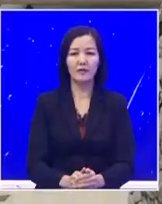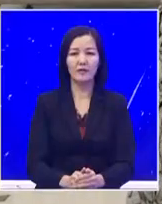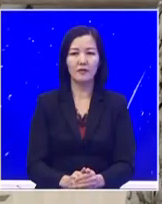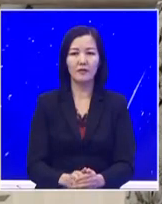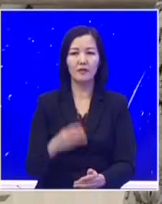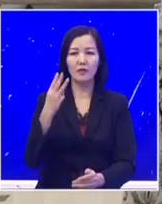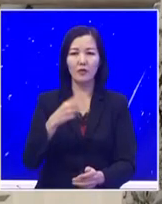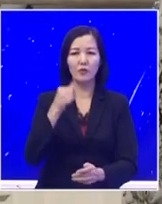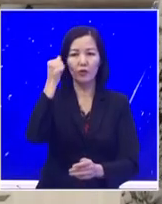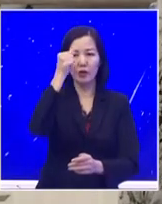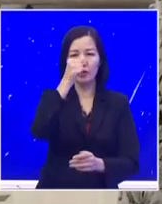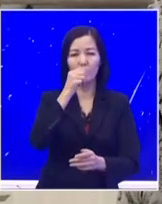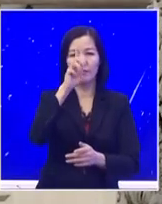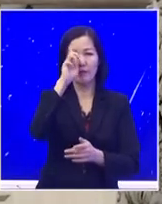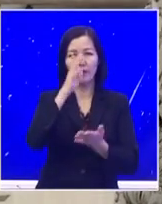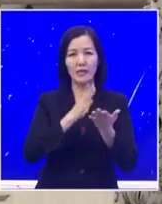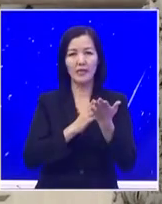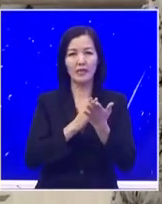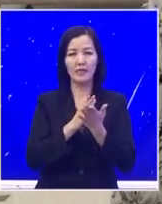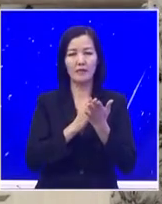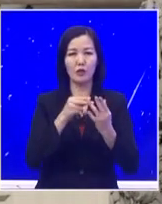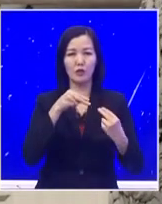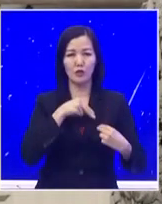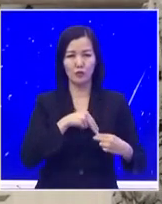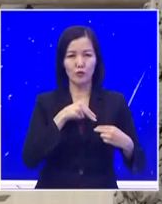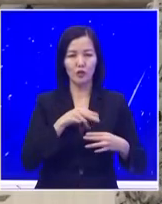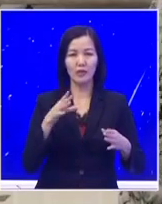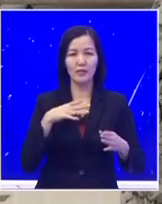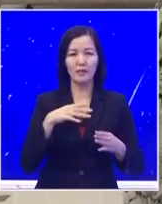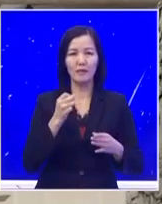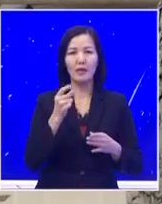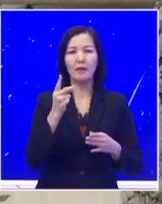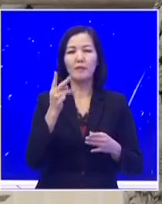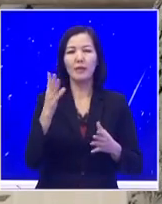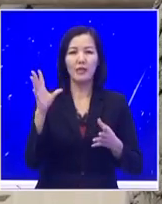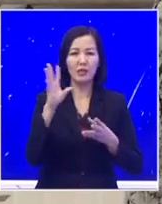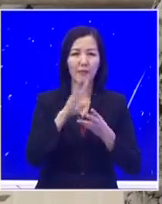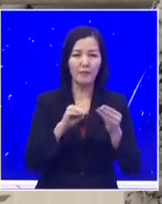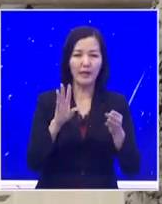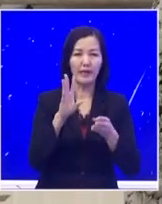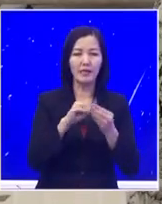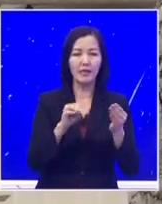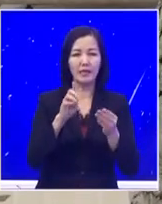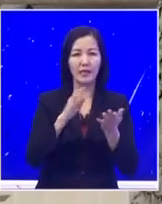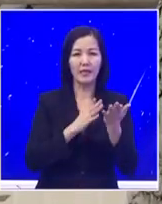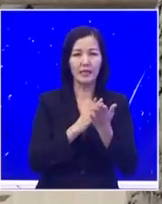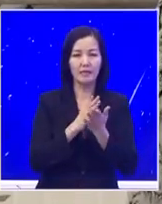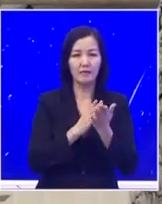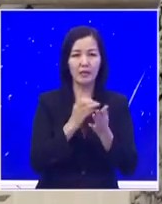Отыз жылға жуық мемлекеттік қызметте жұмыс жасадым. Бірнеше мәртебелі қызмет